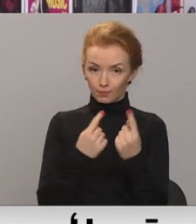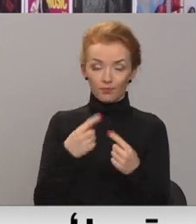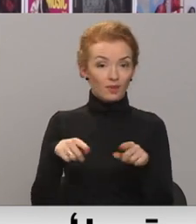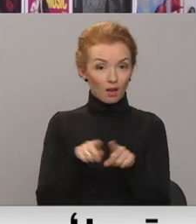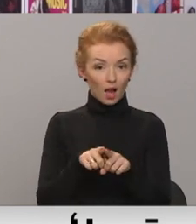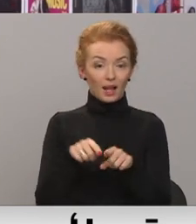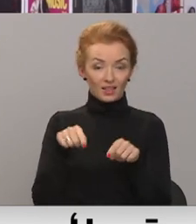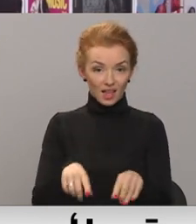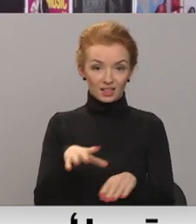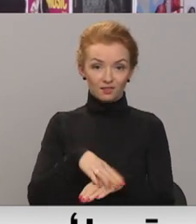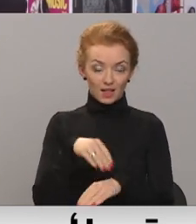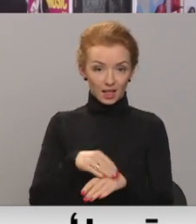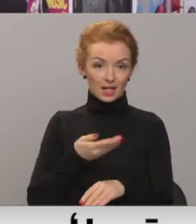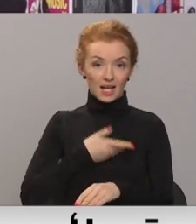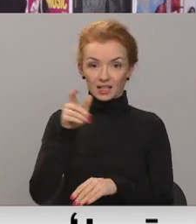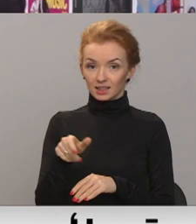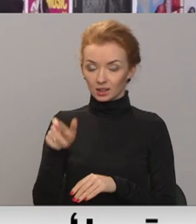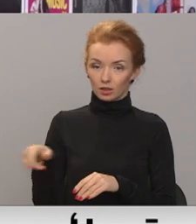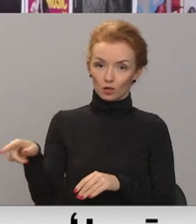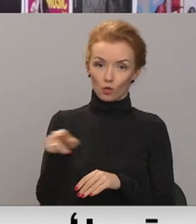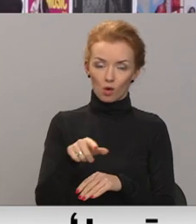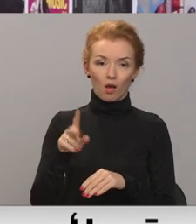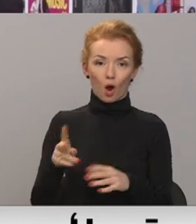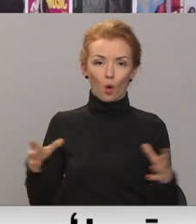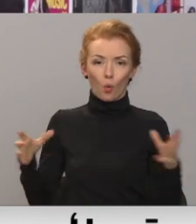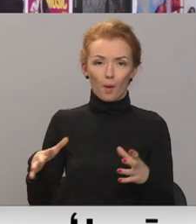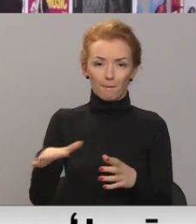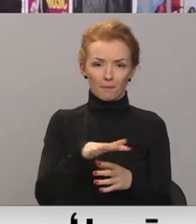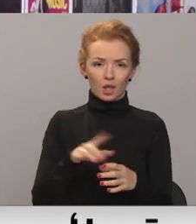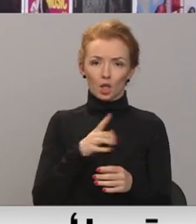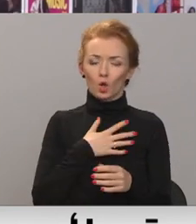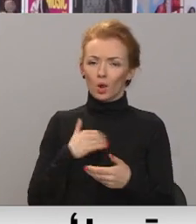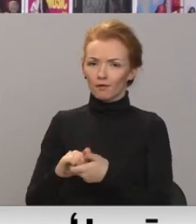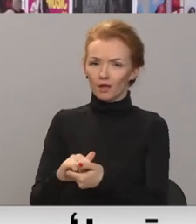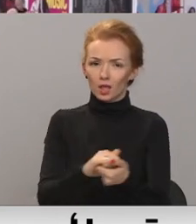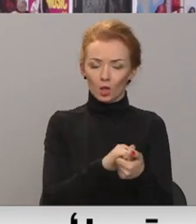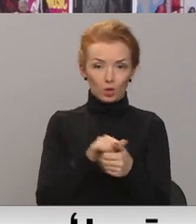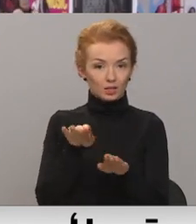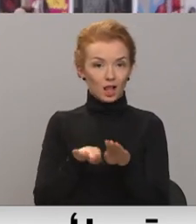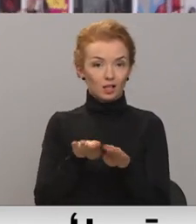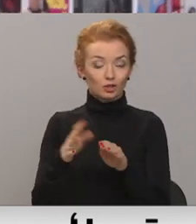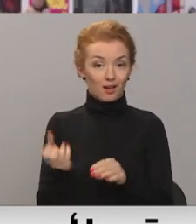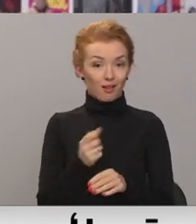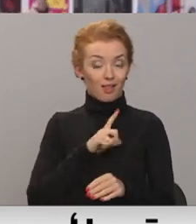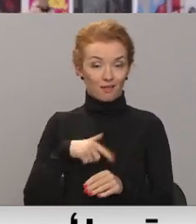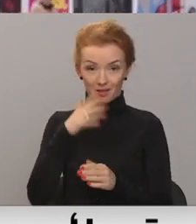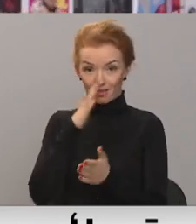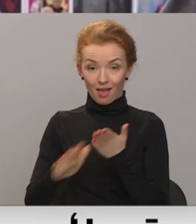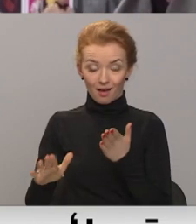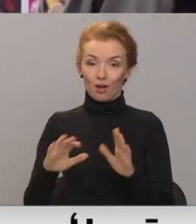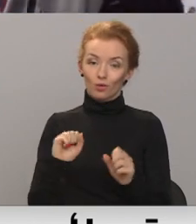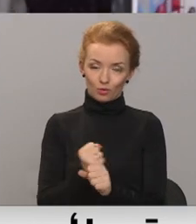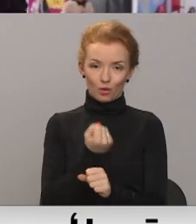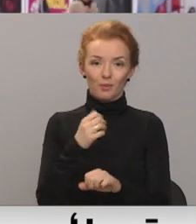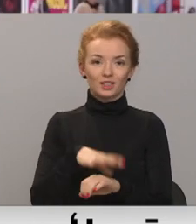te Zviedrijā iedzīvotāji, kā kopiena ir ļoti, ļoti vienota salīdzinoši ar, piemēram, Latviju, tad